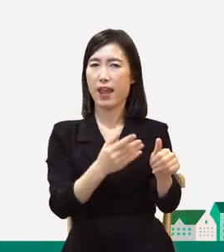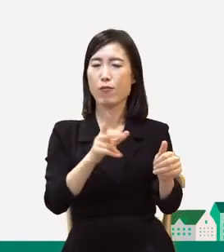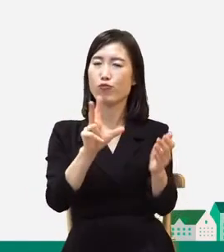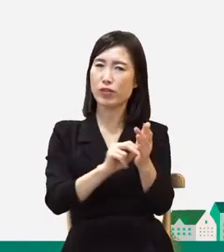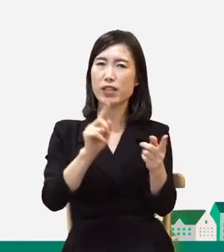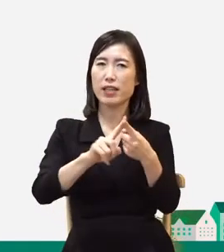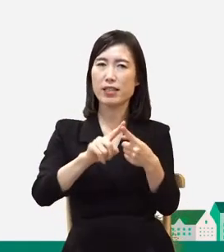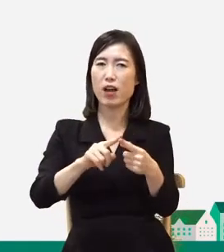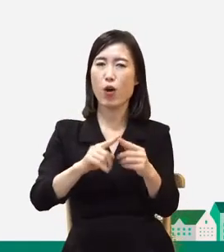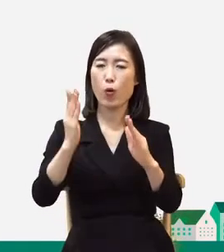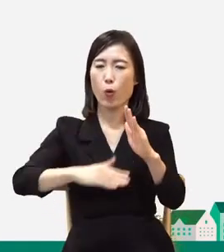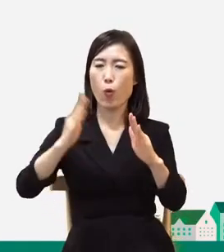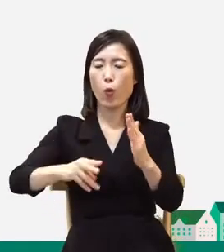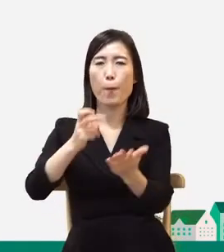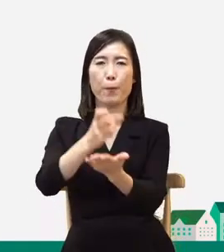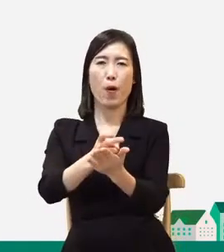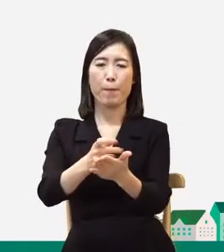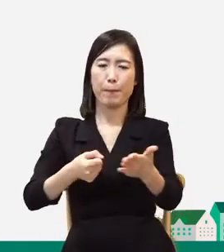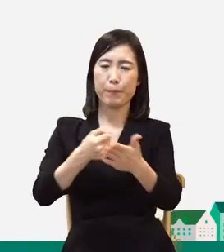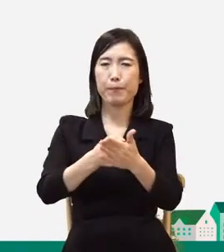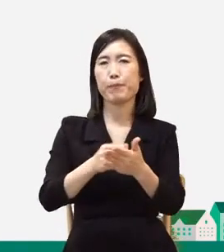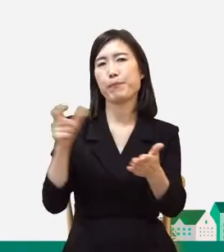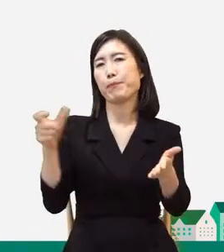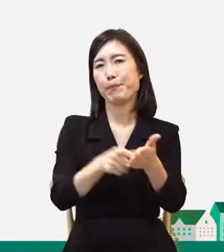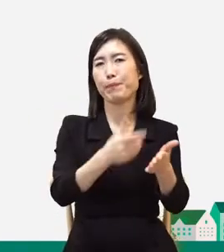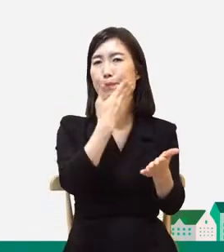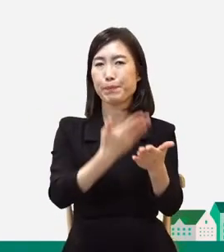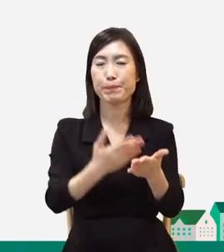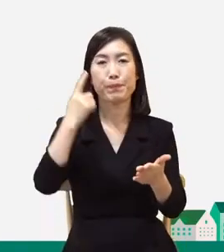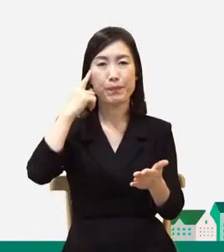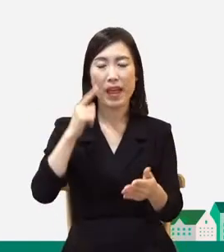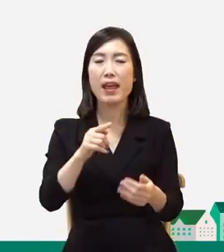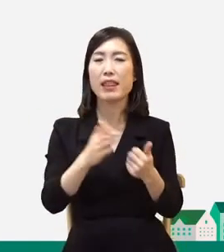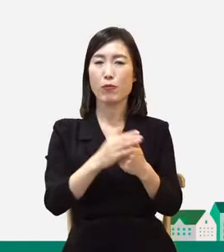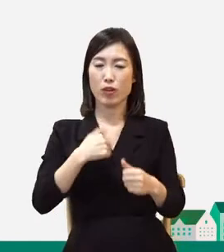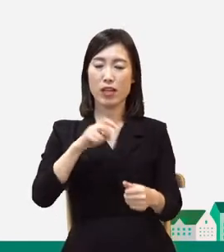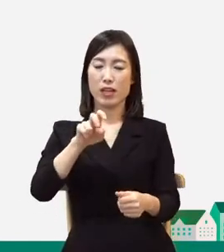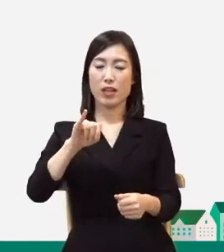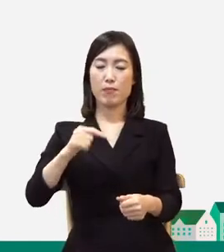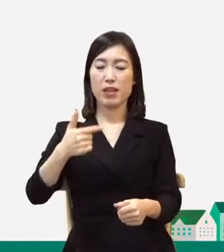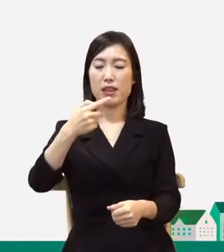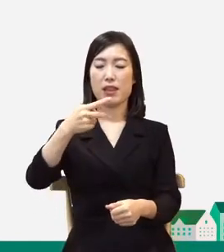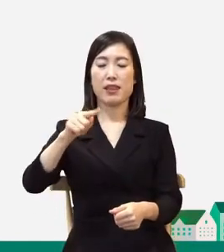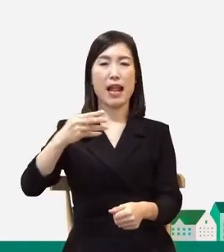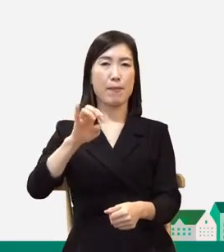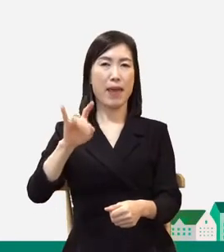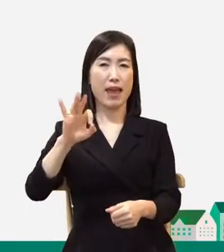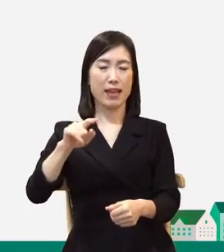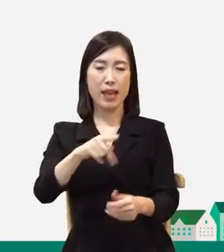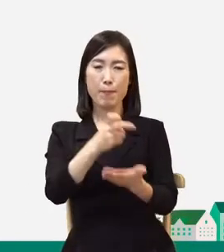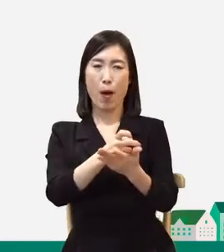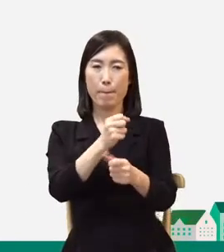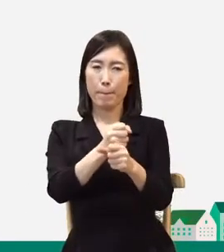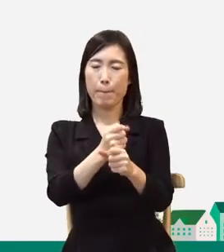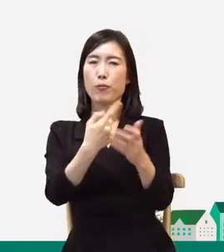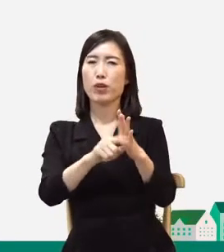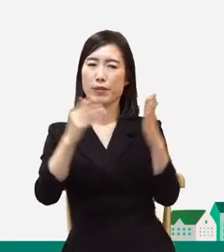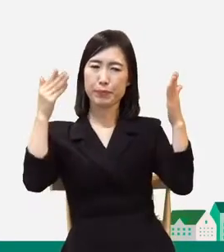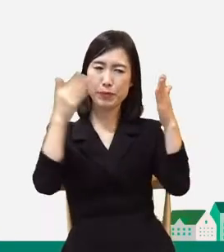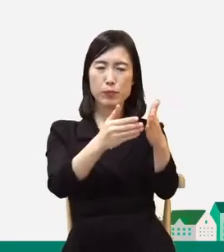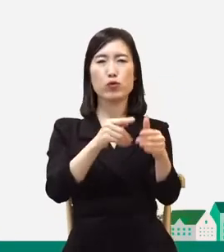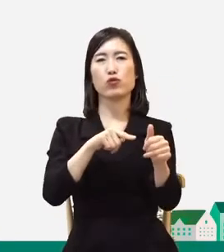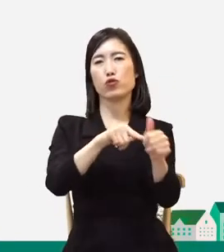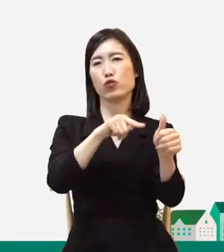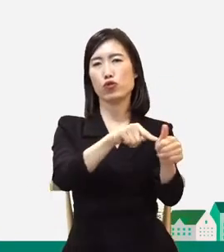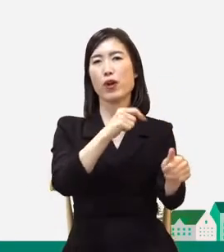좀 주력해야 되지 않을까 생각하고 있고 어쨌든 저희 민달팽이도 이 부분에 있어서는 계속적으로 주력을 할 예정이기 때문에 좀 특히 이제